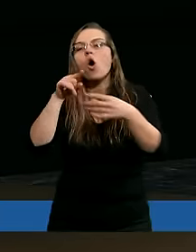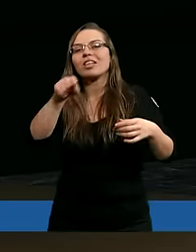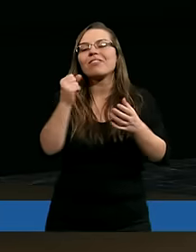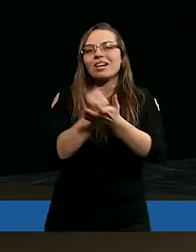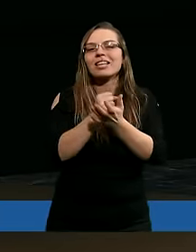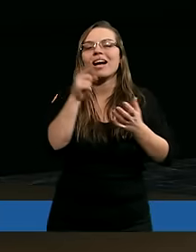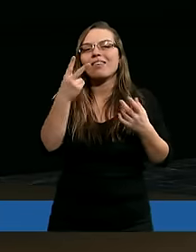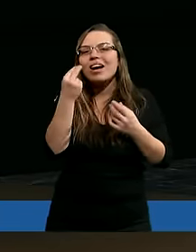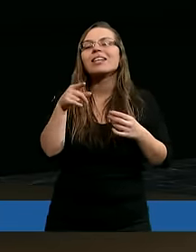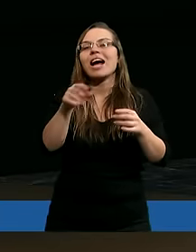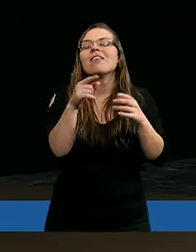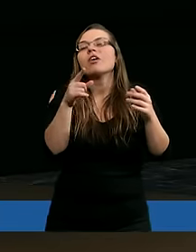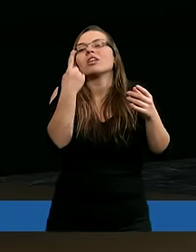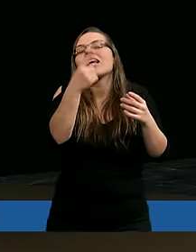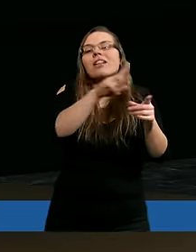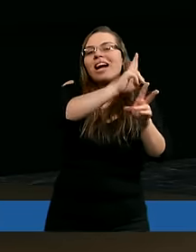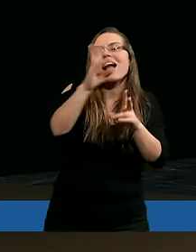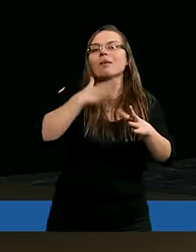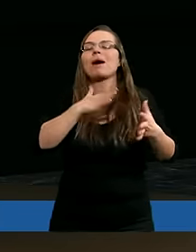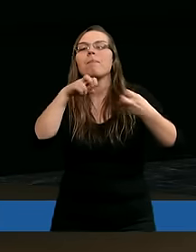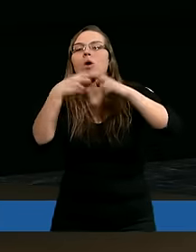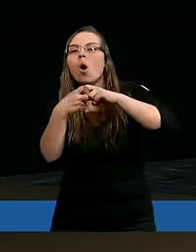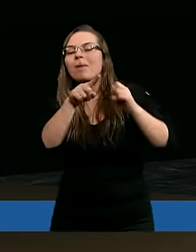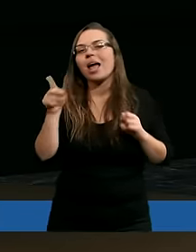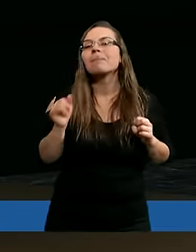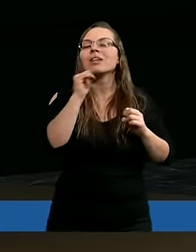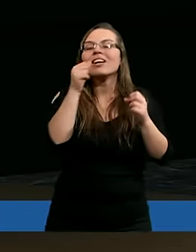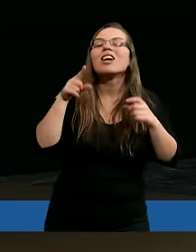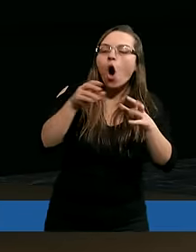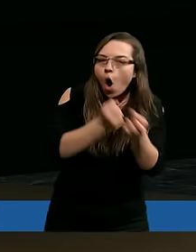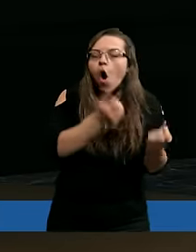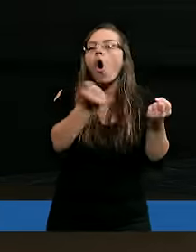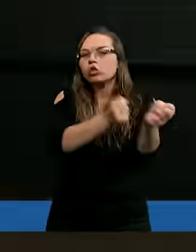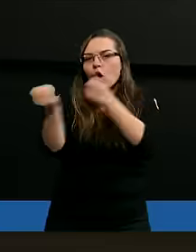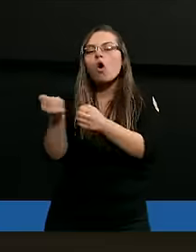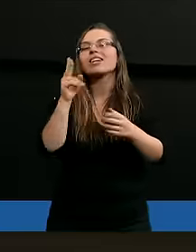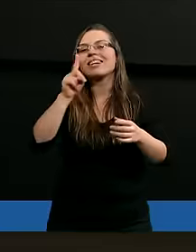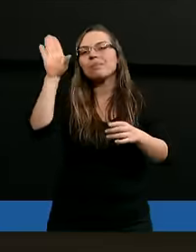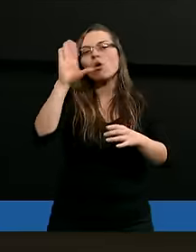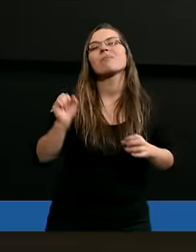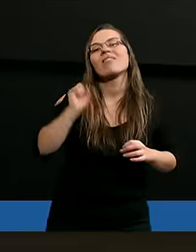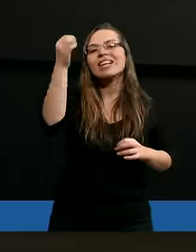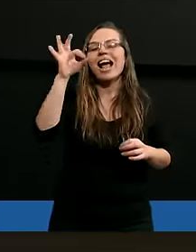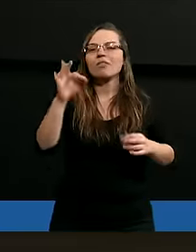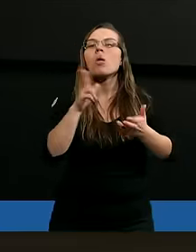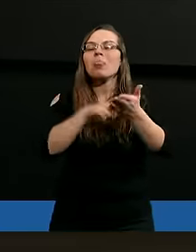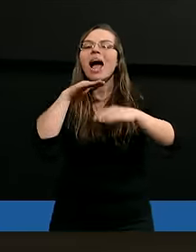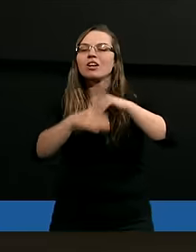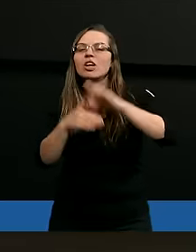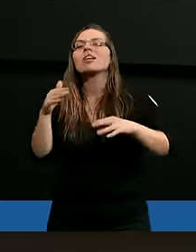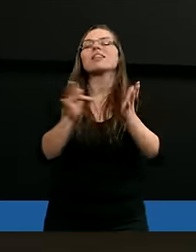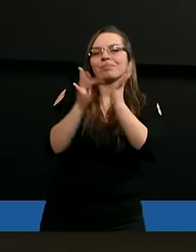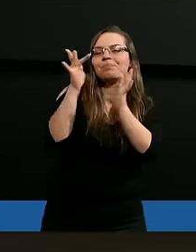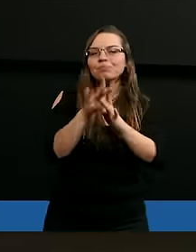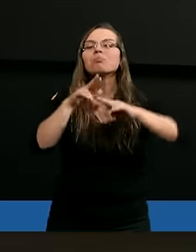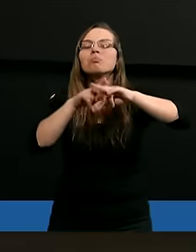to finał, tak? Tego wszystkiego, czyli odniesione zwycięstwo. Na szczęście Pan Jezus